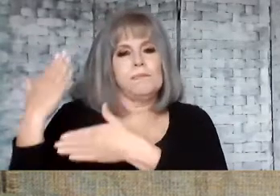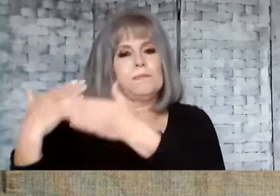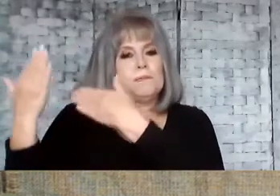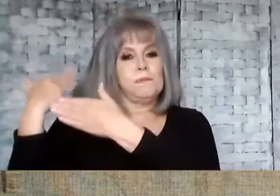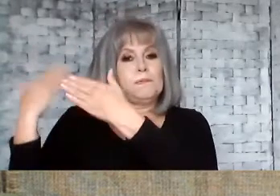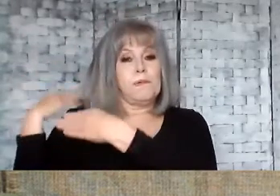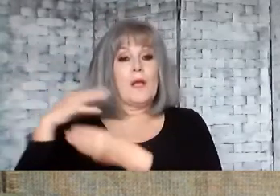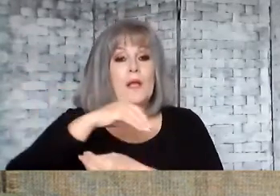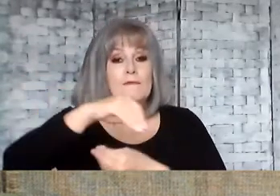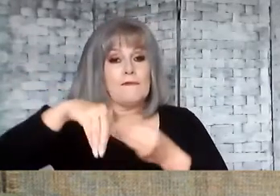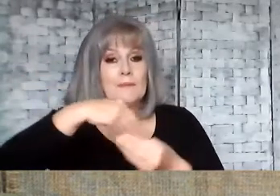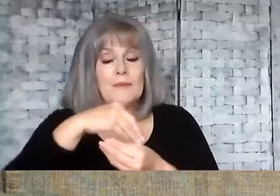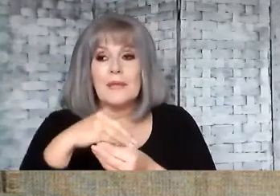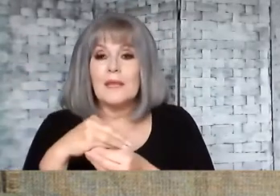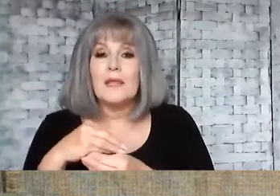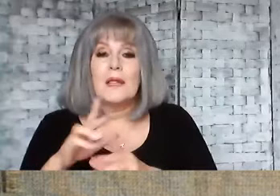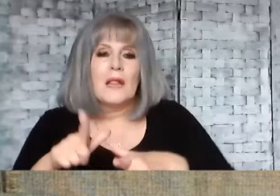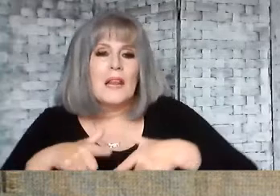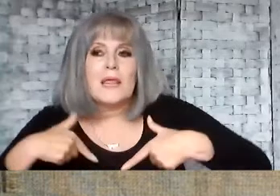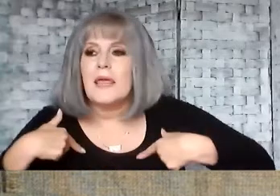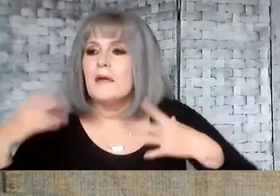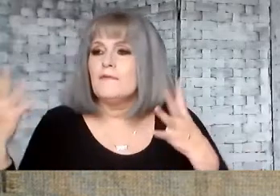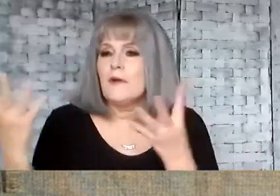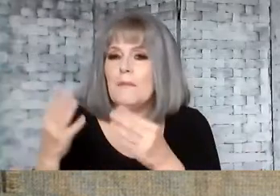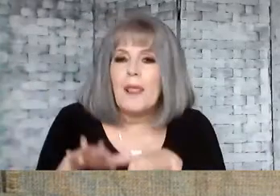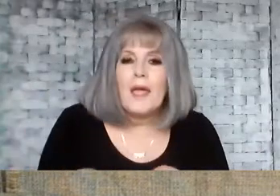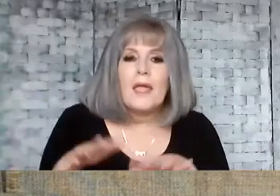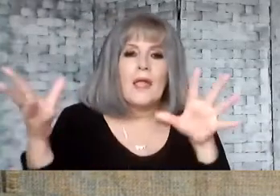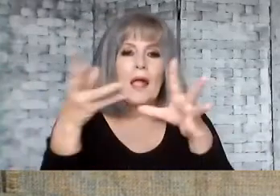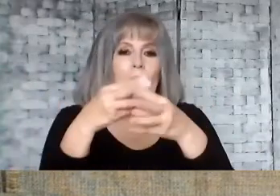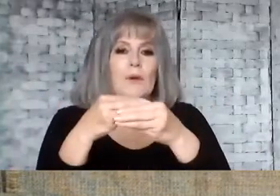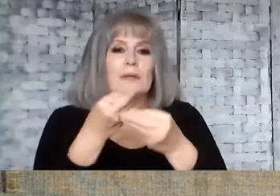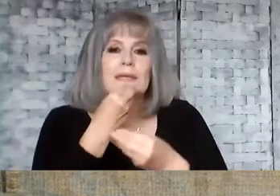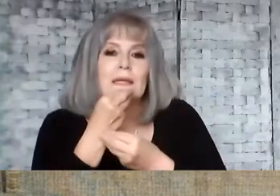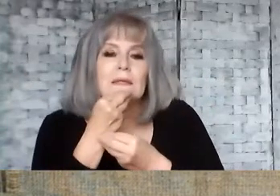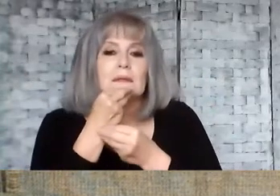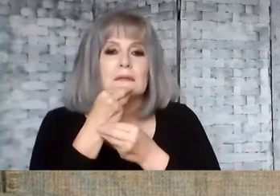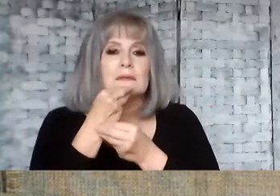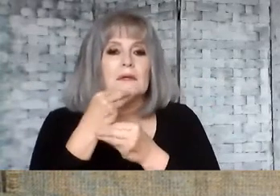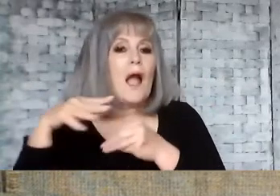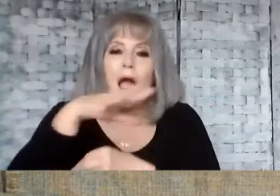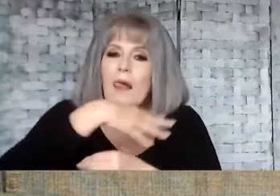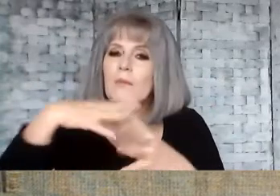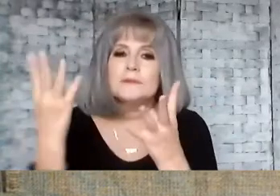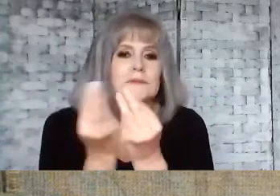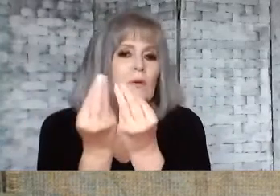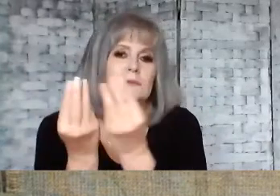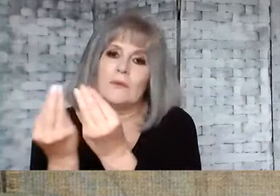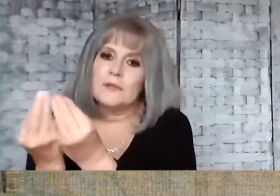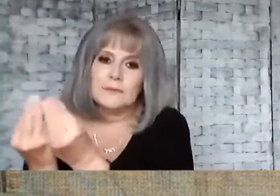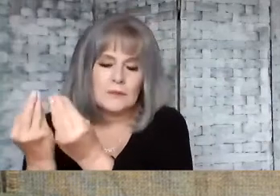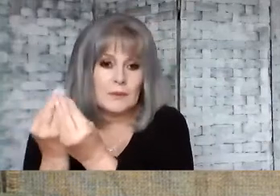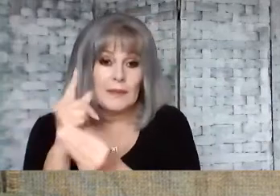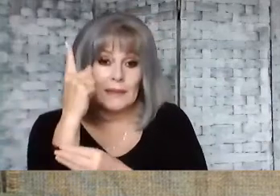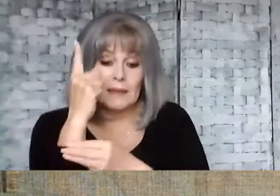as een familie, as een eenheid saamlewe, lewe hulle ook uit een beersie uit. En dis wat ons hier kry. Disciples het van hulle